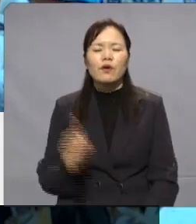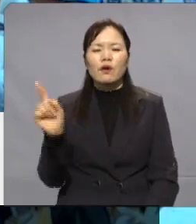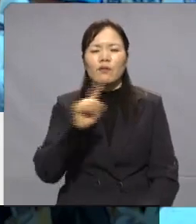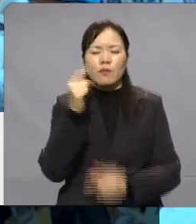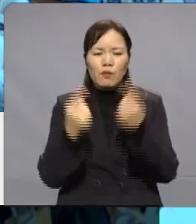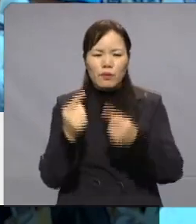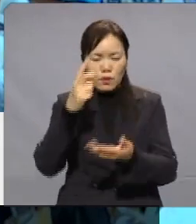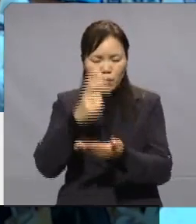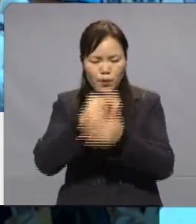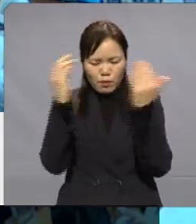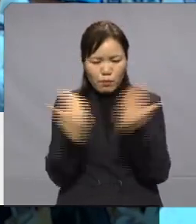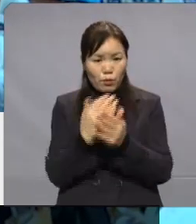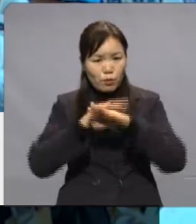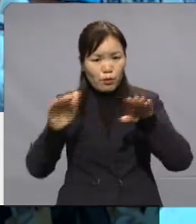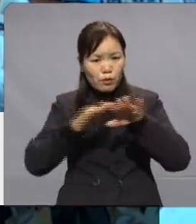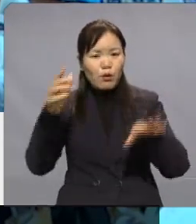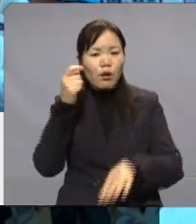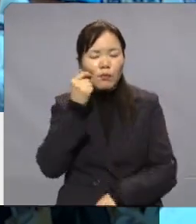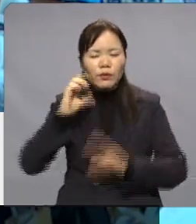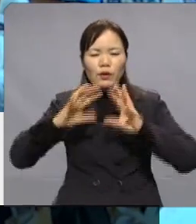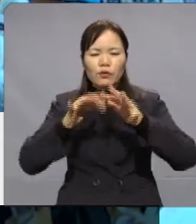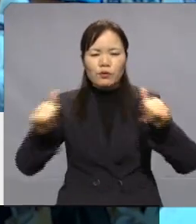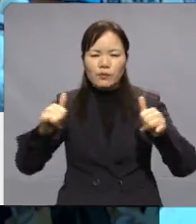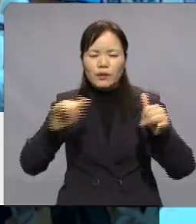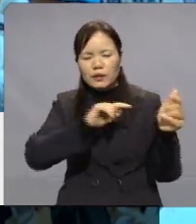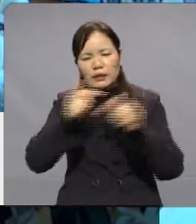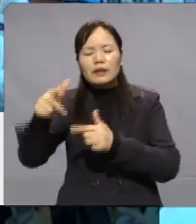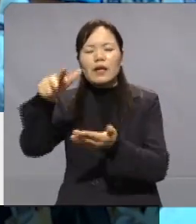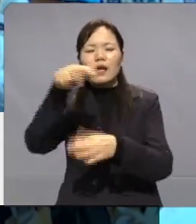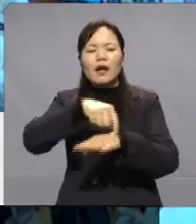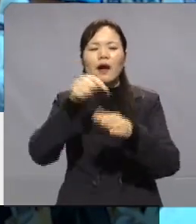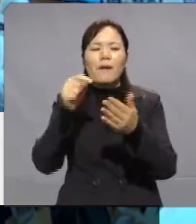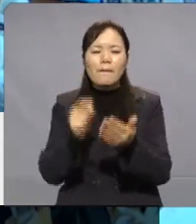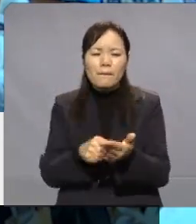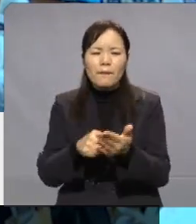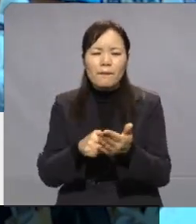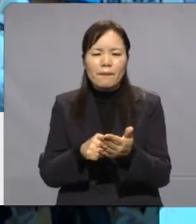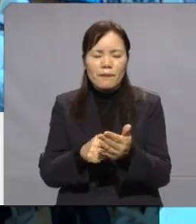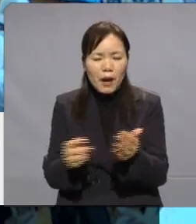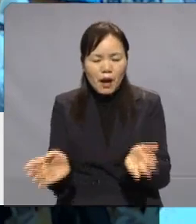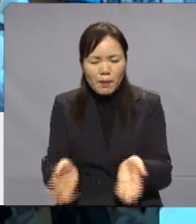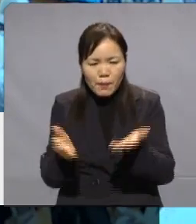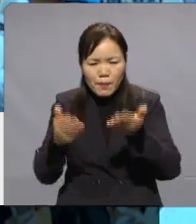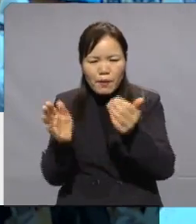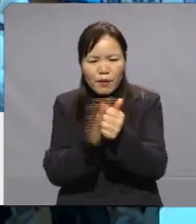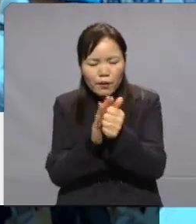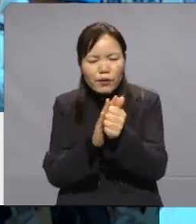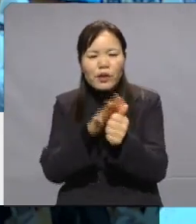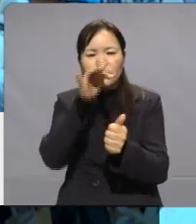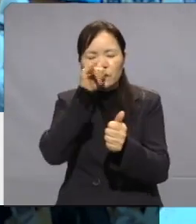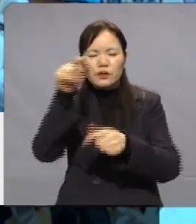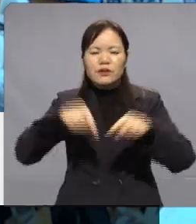무엇보다도 법으로 모든 걸 해결할 수는 없습니다. 국민들의 마음을 도둑일